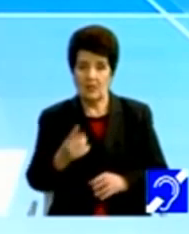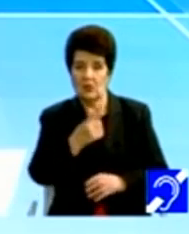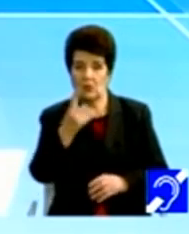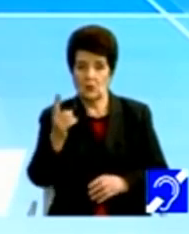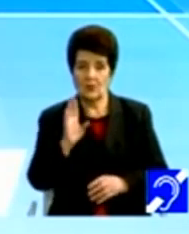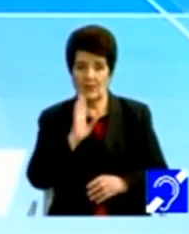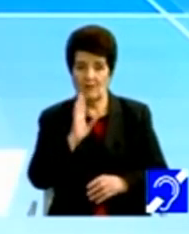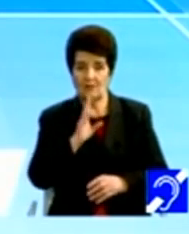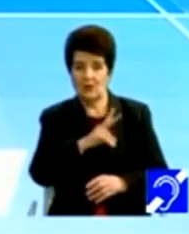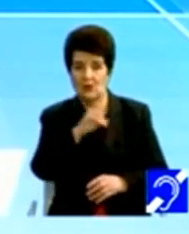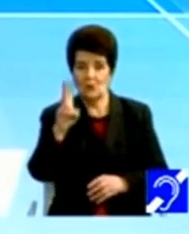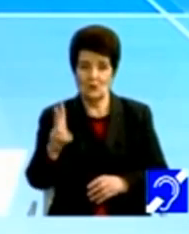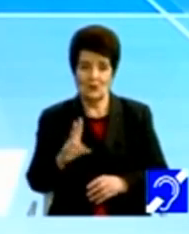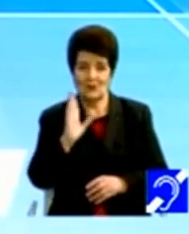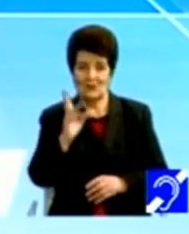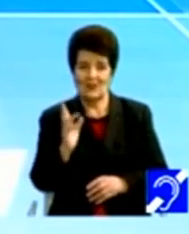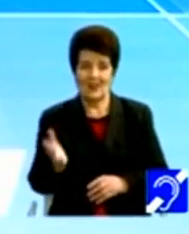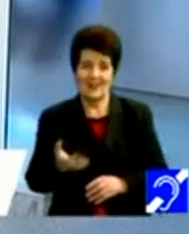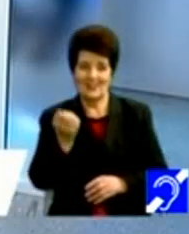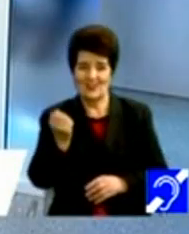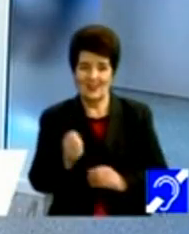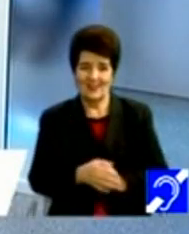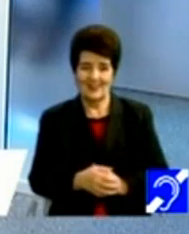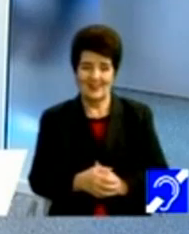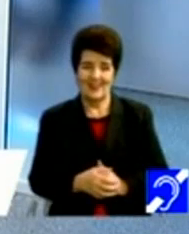din femei nu susține acest ideal.